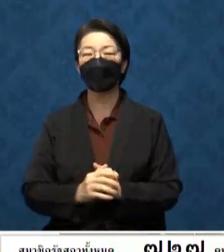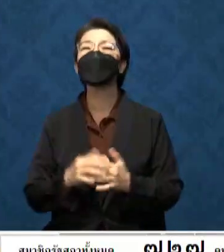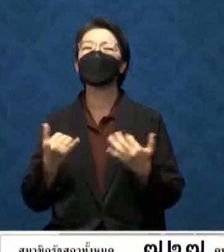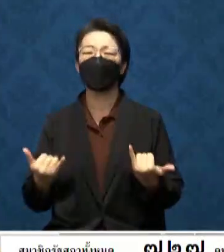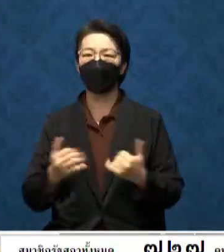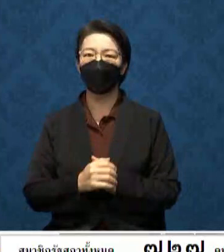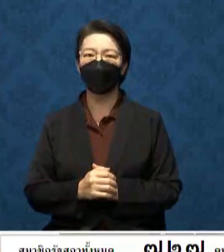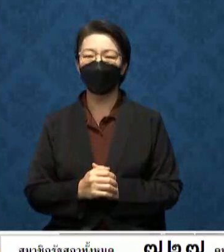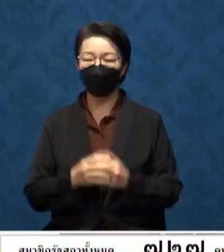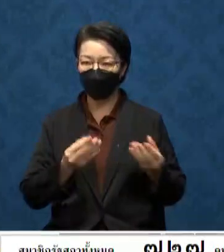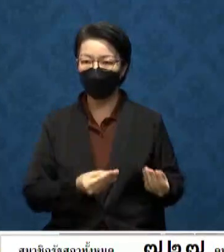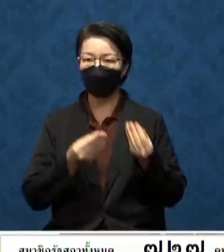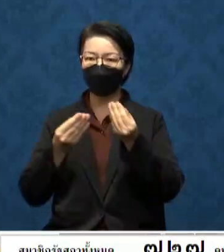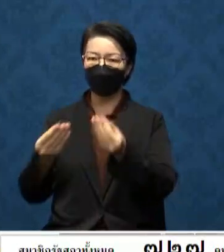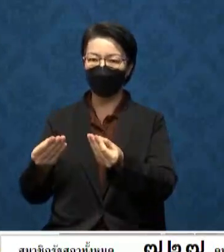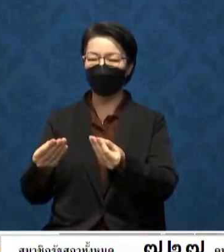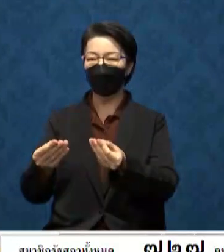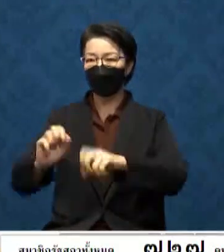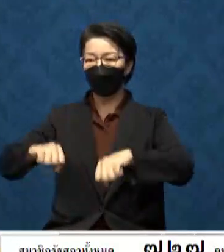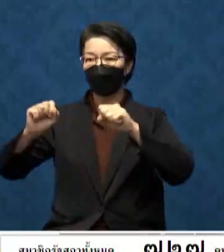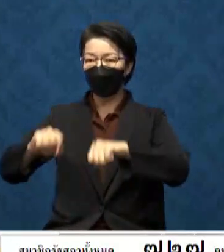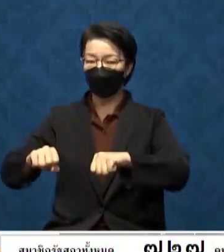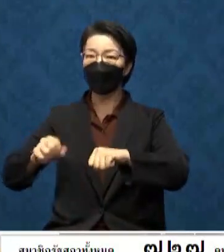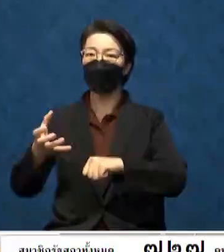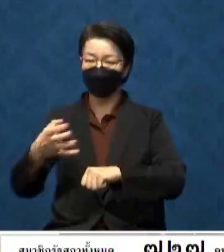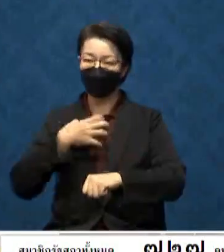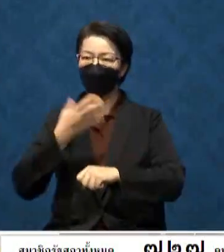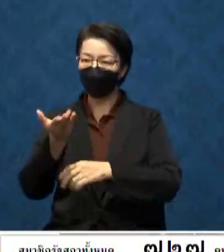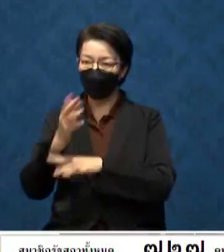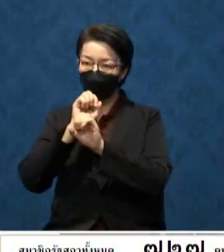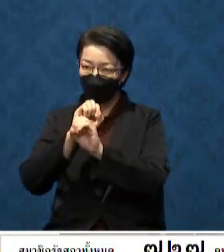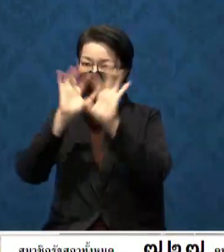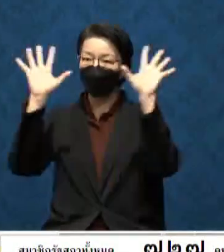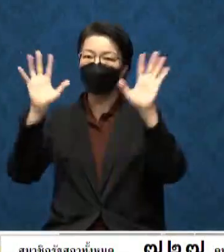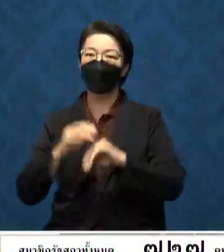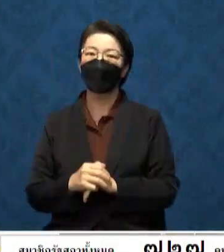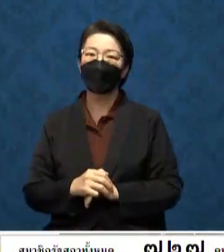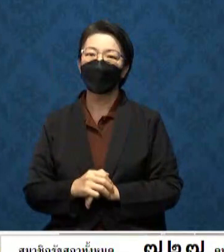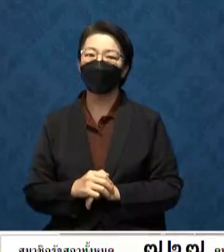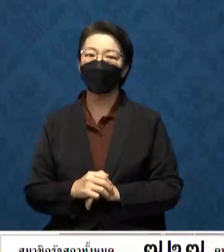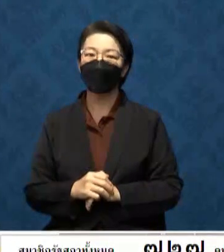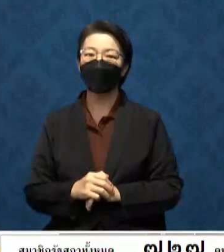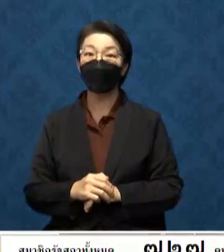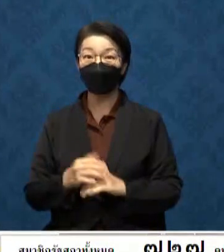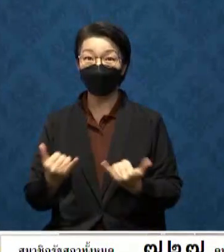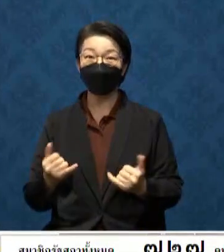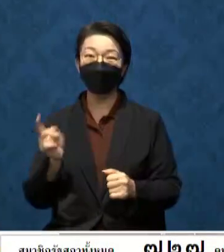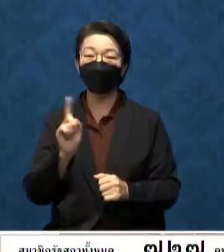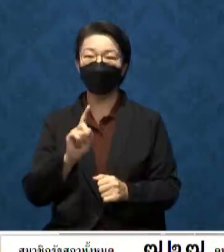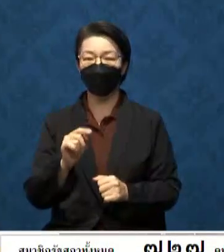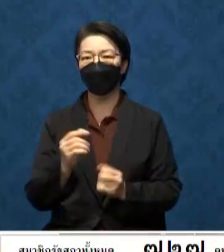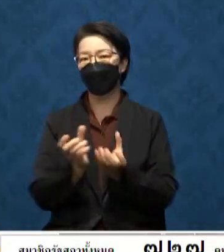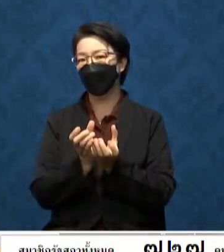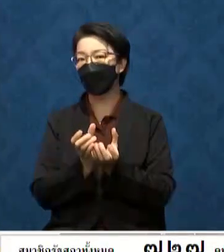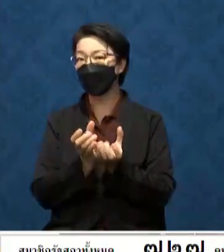ชน์แห่งกฎหมายฉบับนี้ที่จะให้มีความชัดเจนว่าในการบังคับใช้กฎหมายนั้นจะ